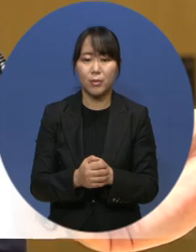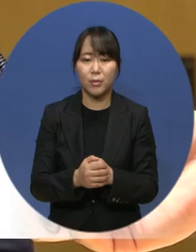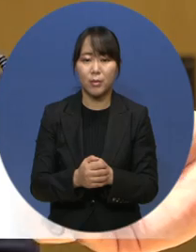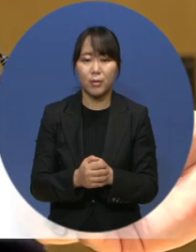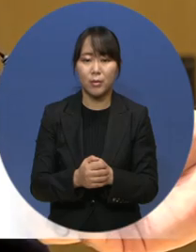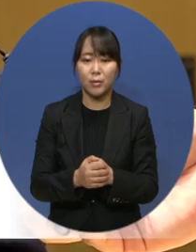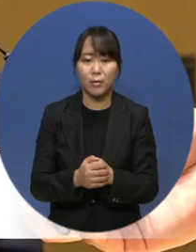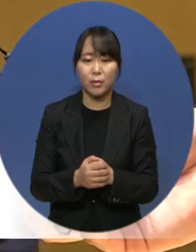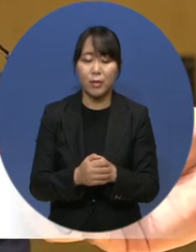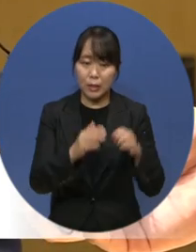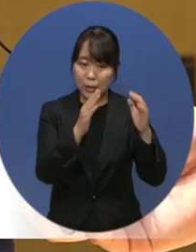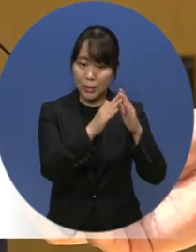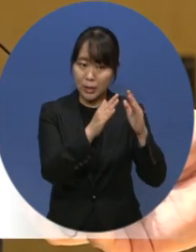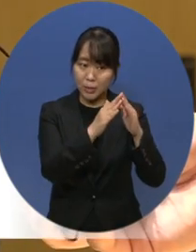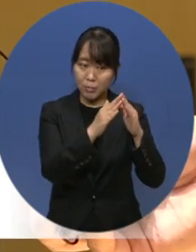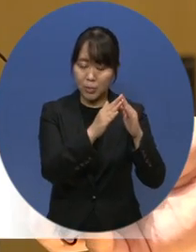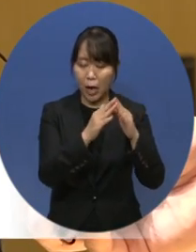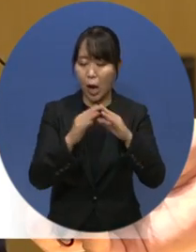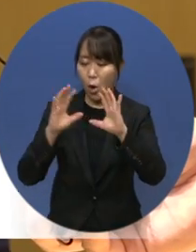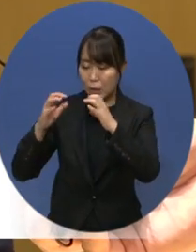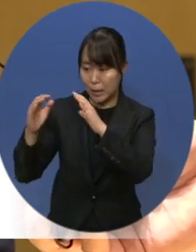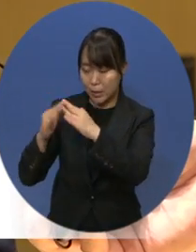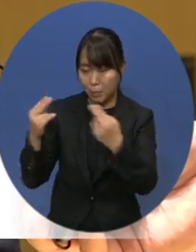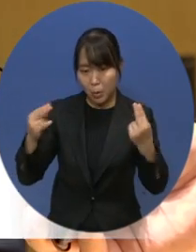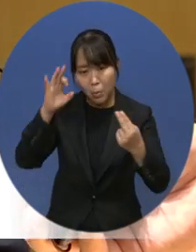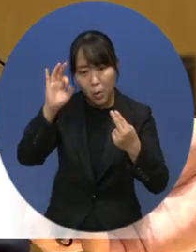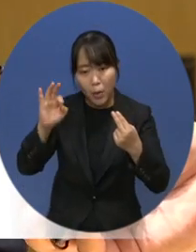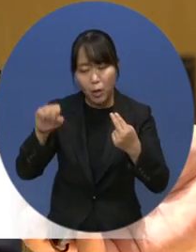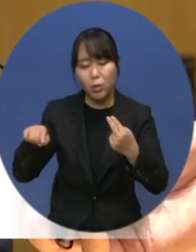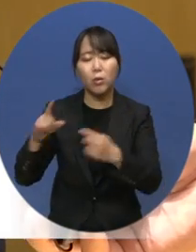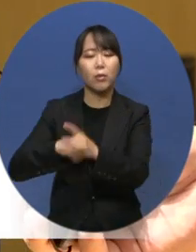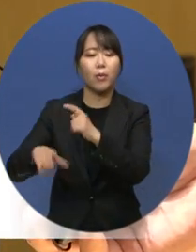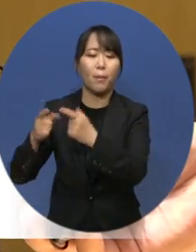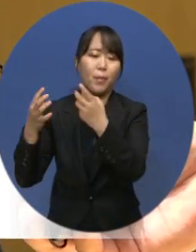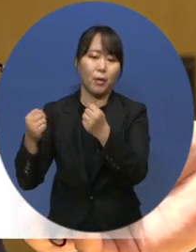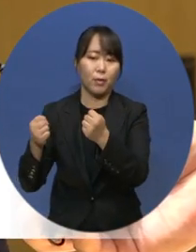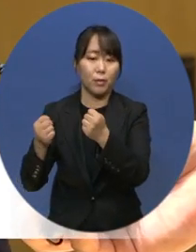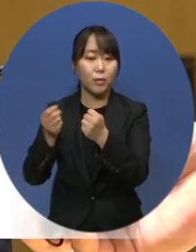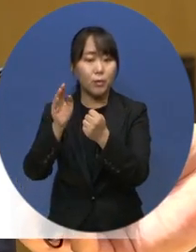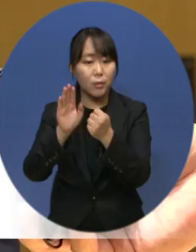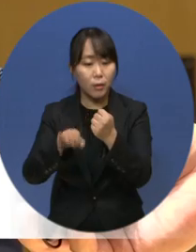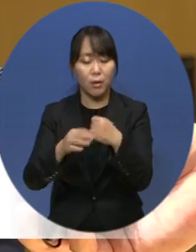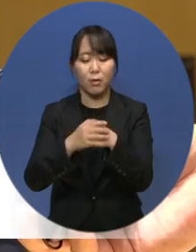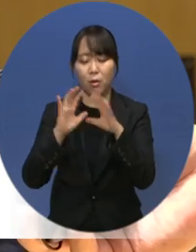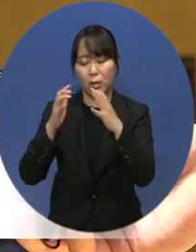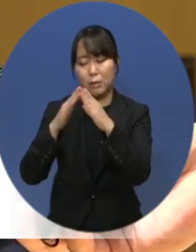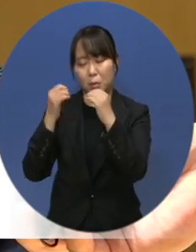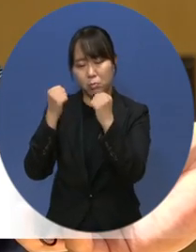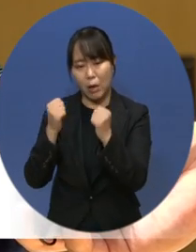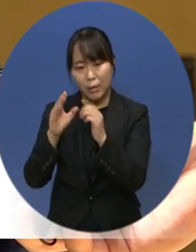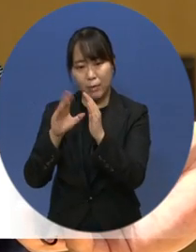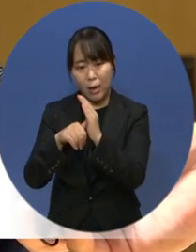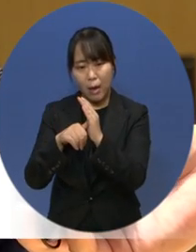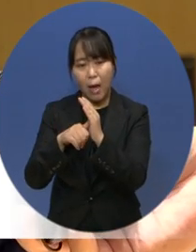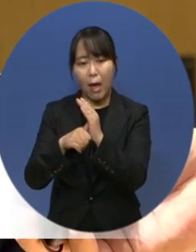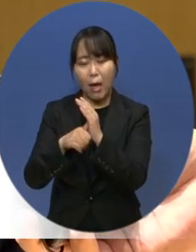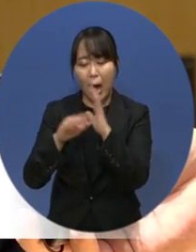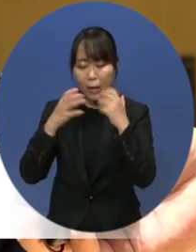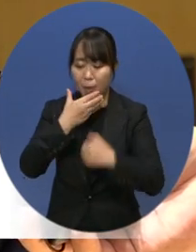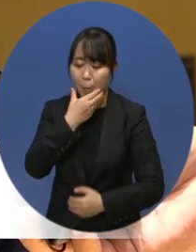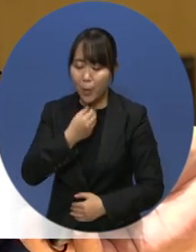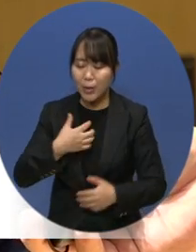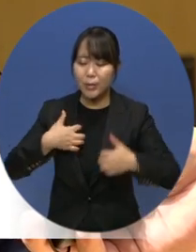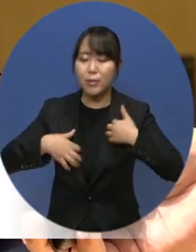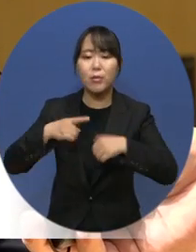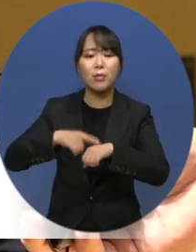어린이집보다 집에서보다 어린이집이 있는 시간이 더 많거든요. 그런데 어린이집에 있으면서 아이들이 행복하고